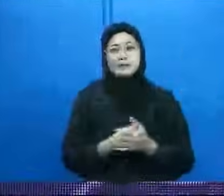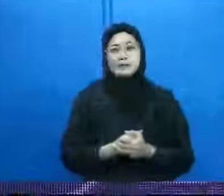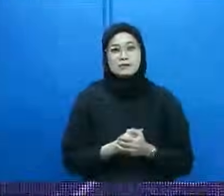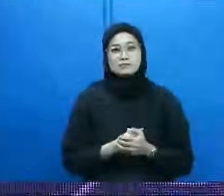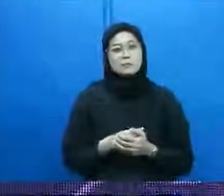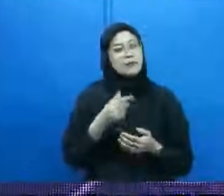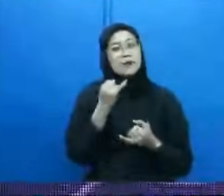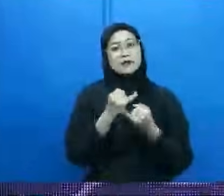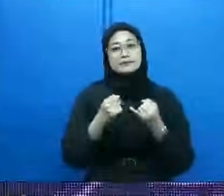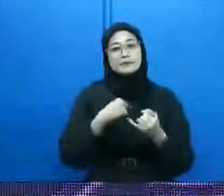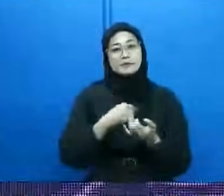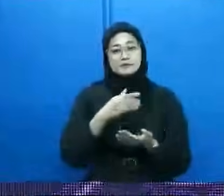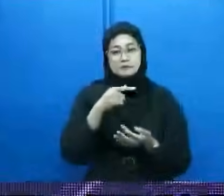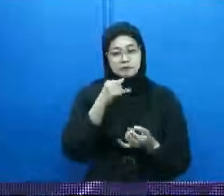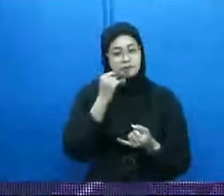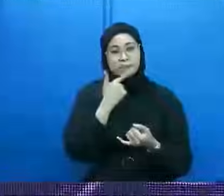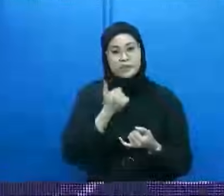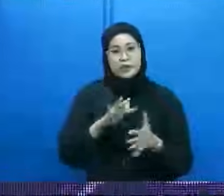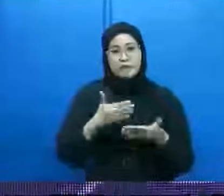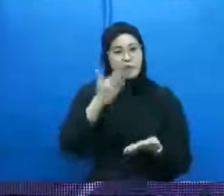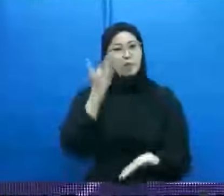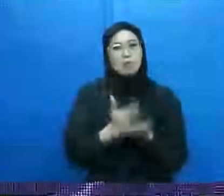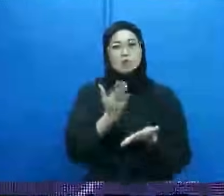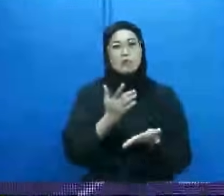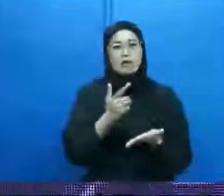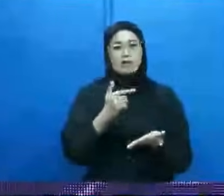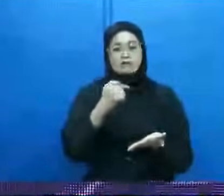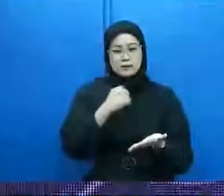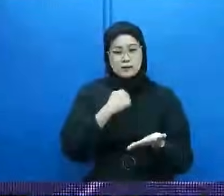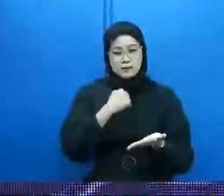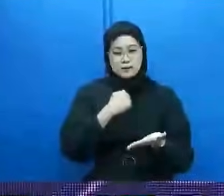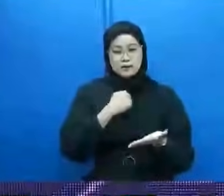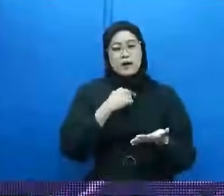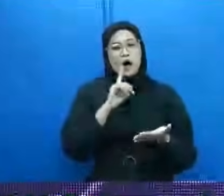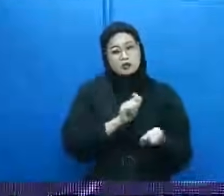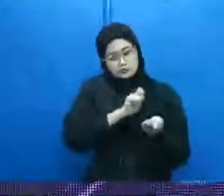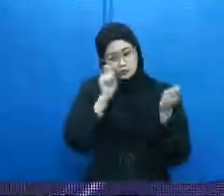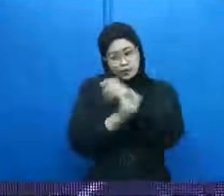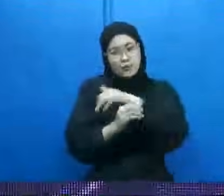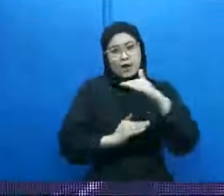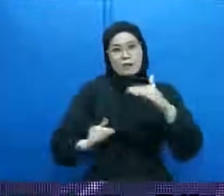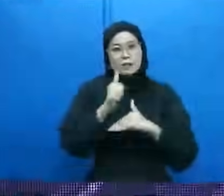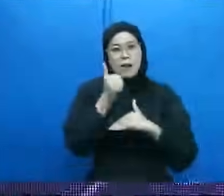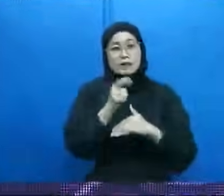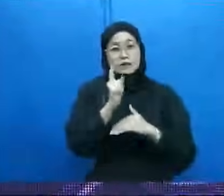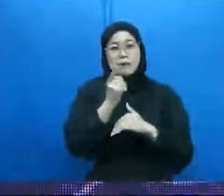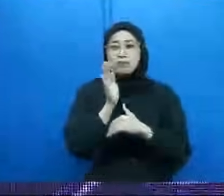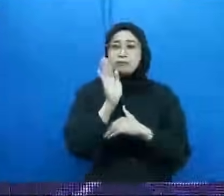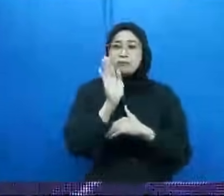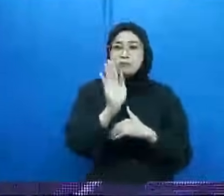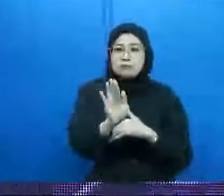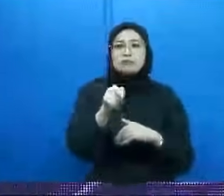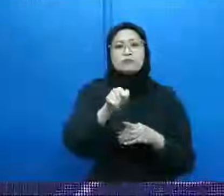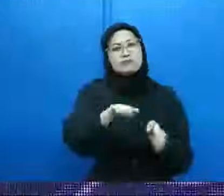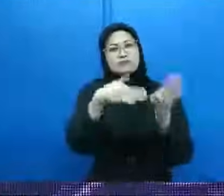yang lebih baik, penting kita ingat bahwa satu saat kita akan wafat. Kita akan pulang, teman-teman sekalian. Dan ini waktu terbaik